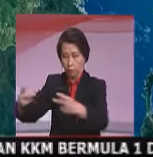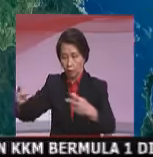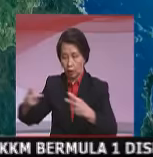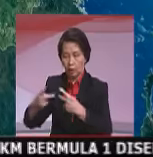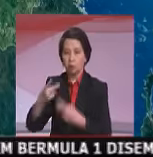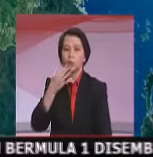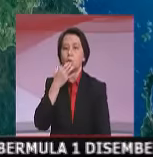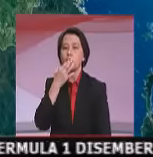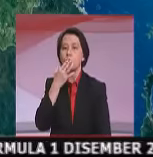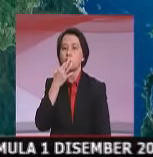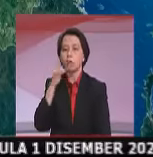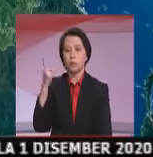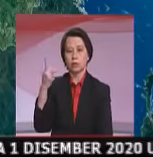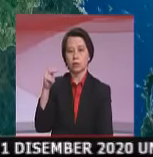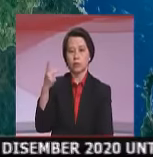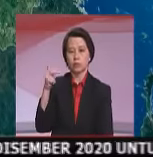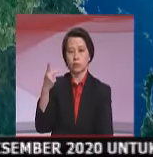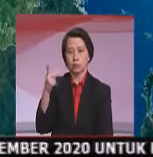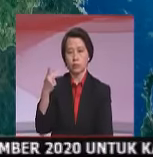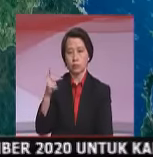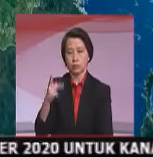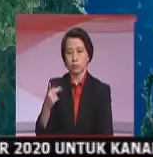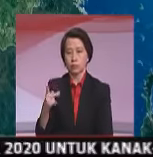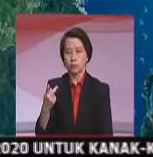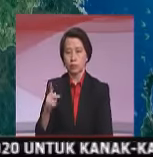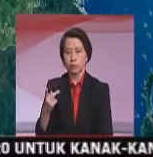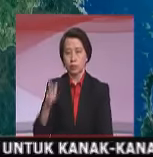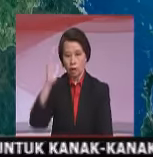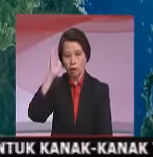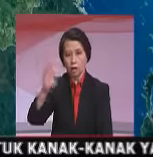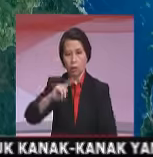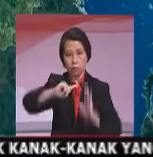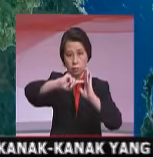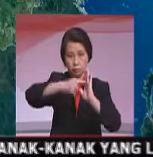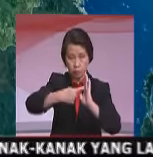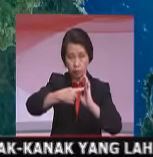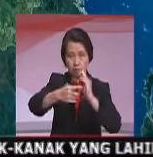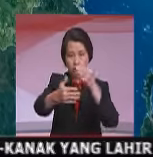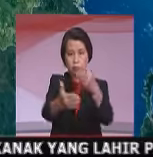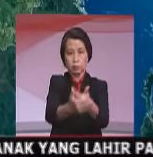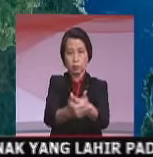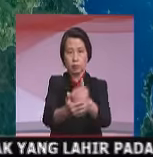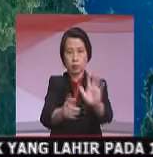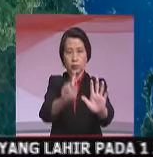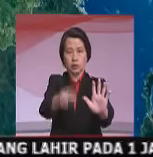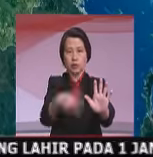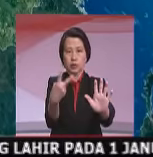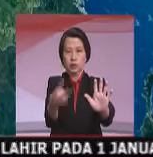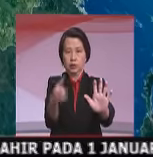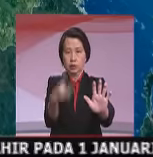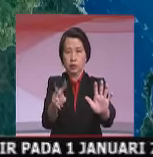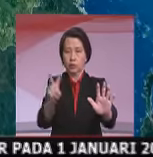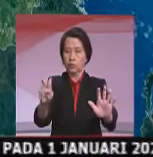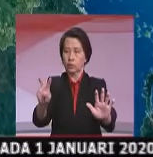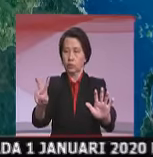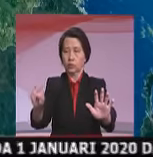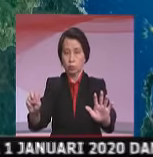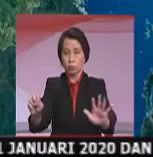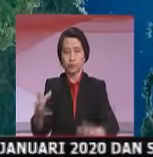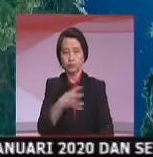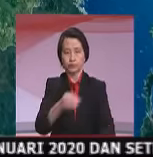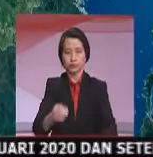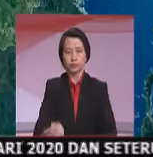perairan yang telah ditandakan dengan warna kuning, dijangka akan berkuat kuasa sehingga 5 Disember 2020.